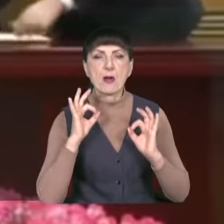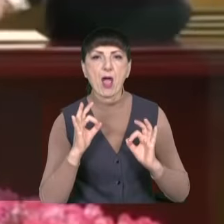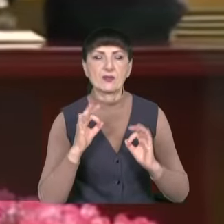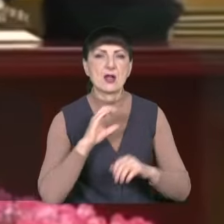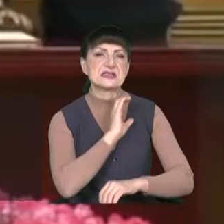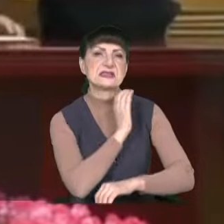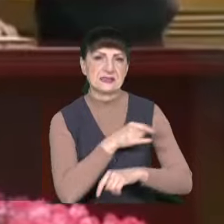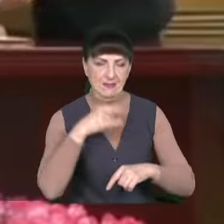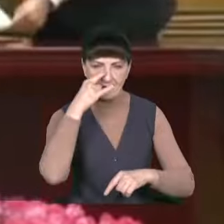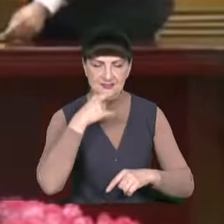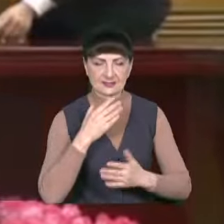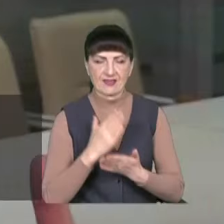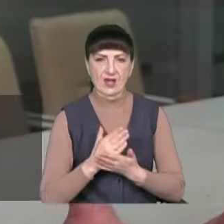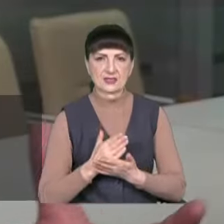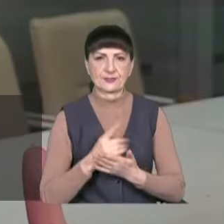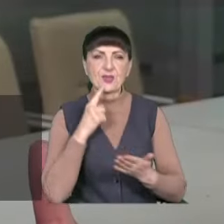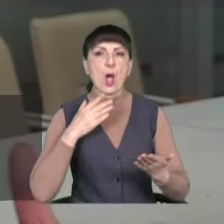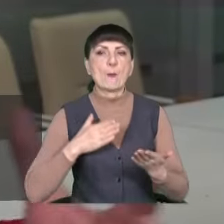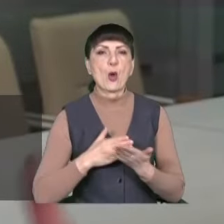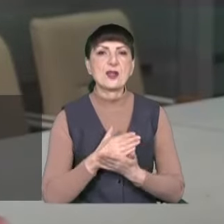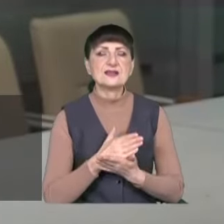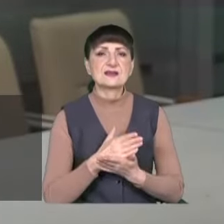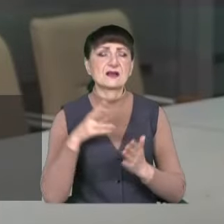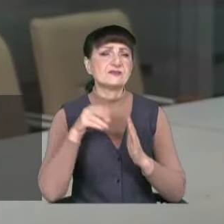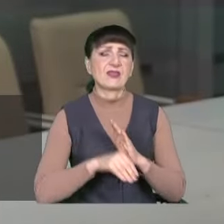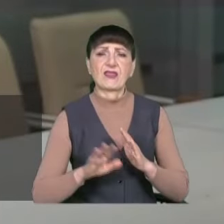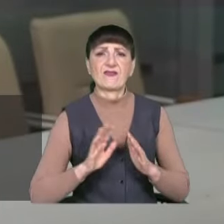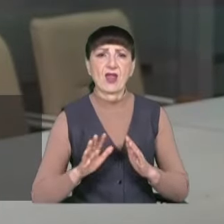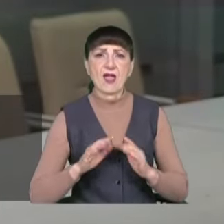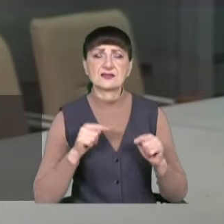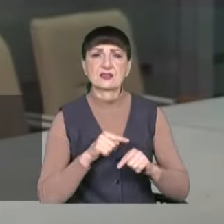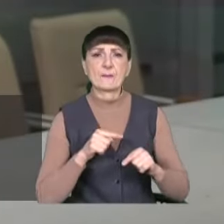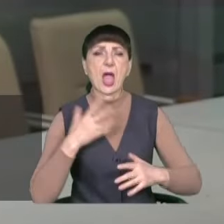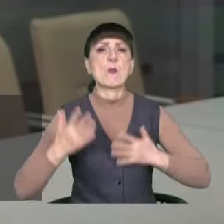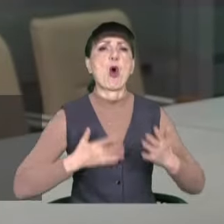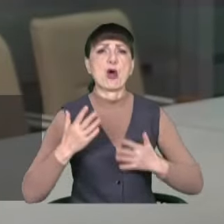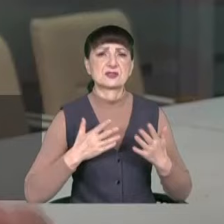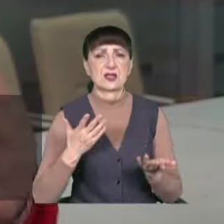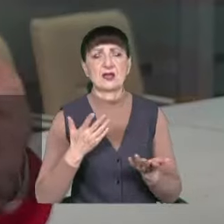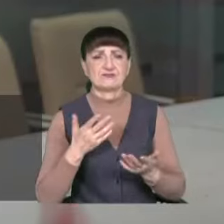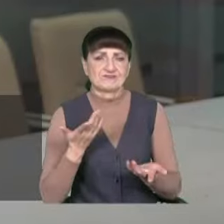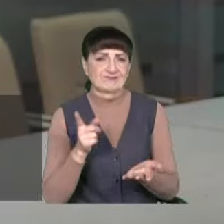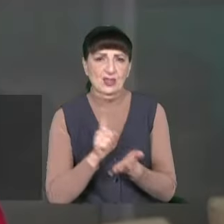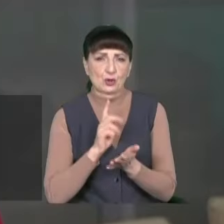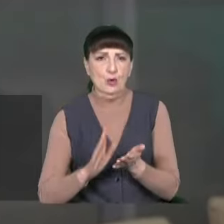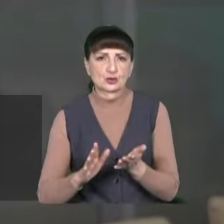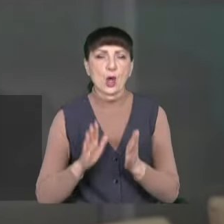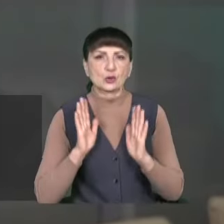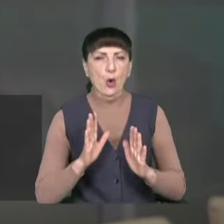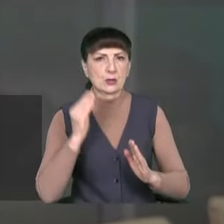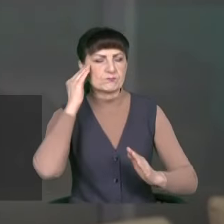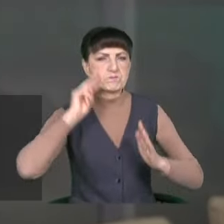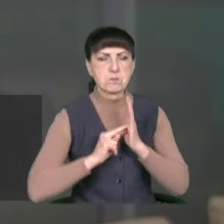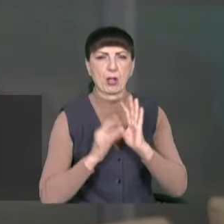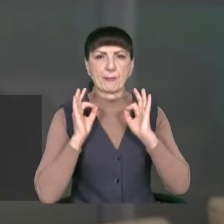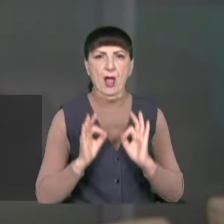сильным оружием страны. Политика не является, там нет места эмоциям, сантиментам. Прагматика. Это не значит, что мы